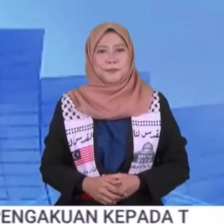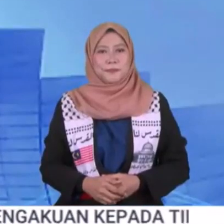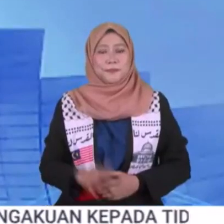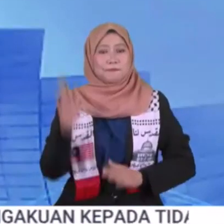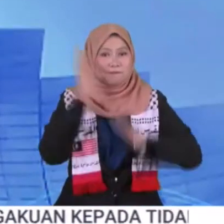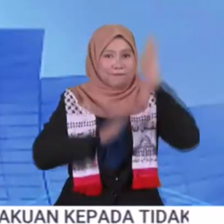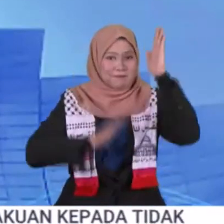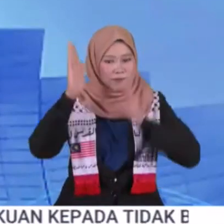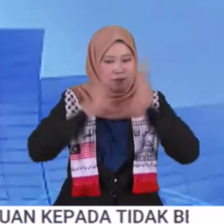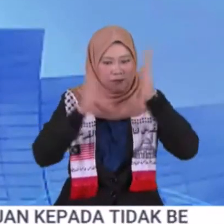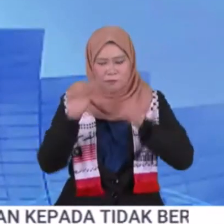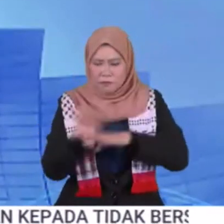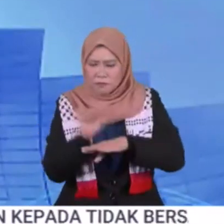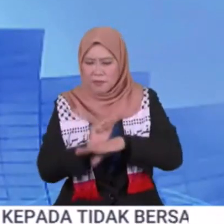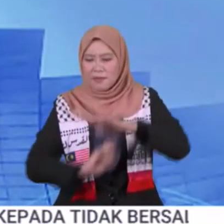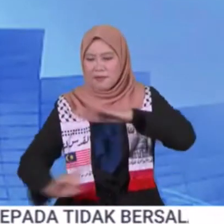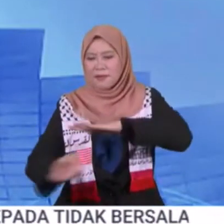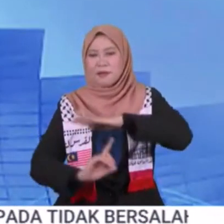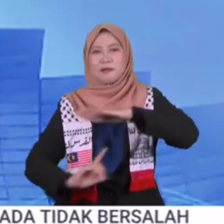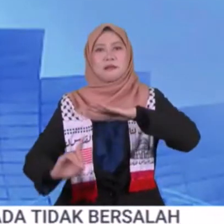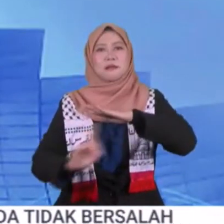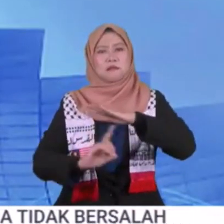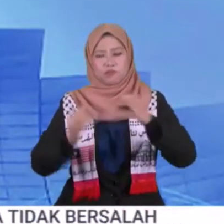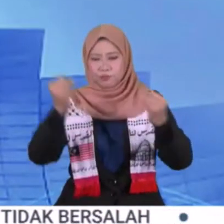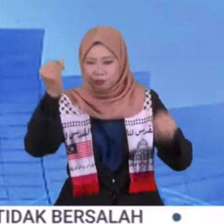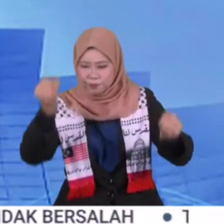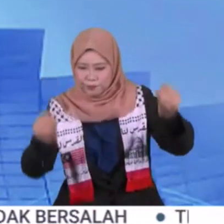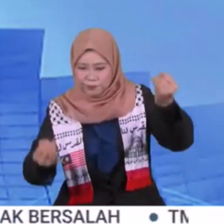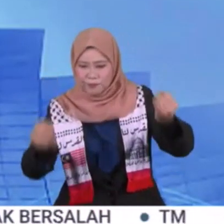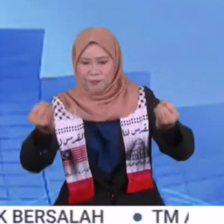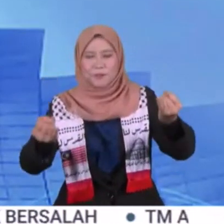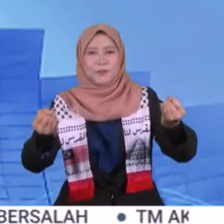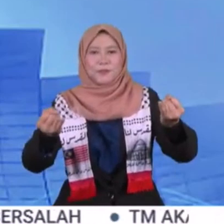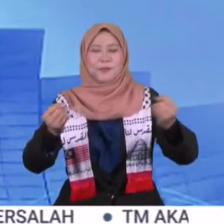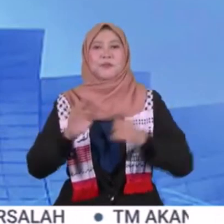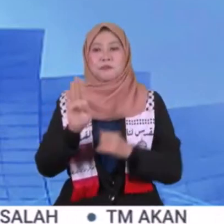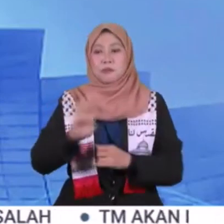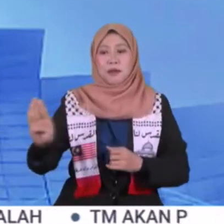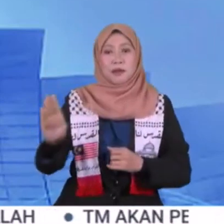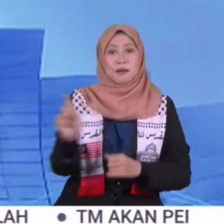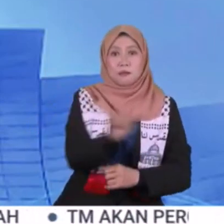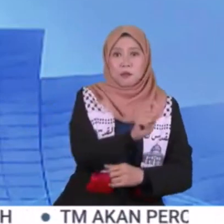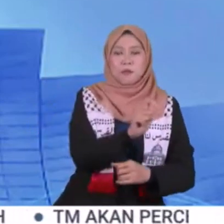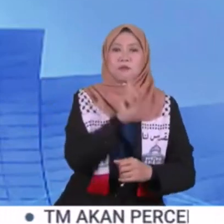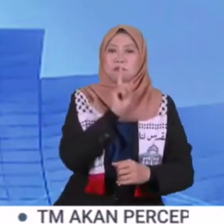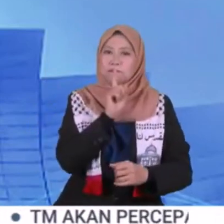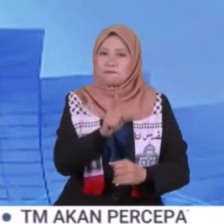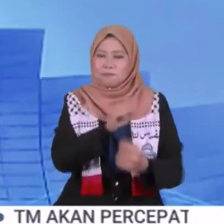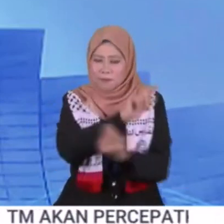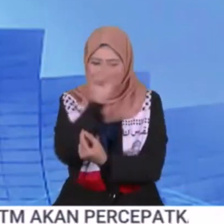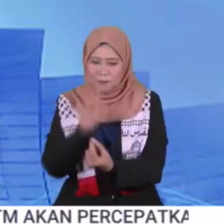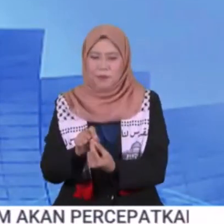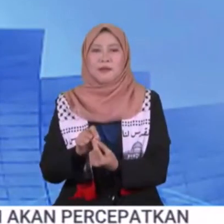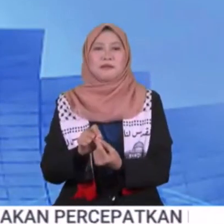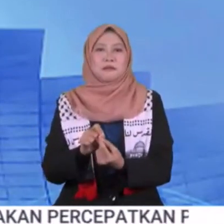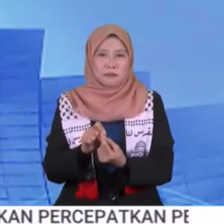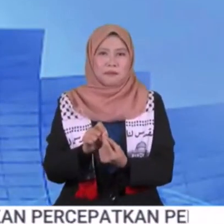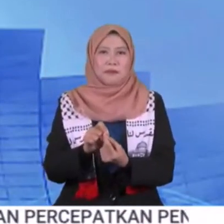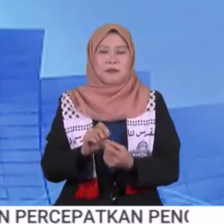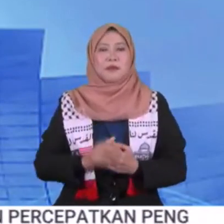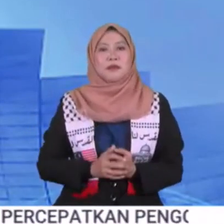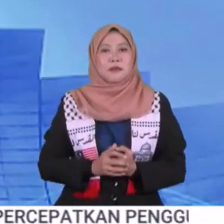Pendekatan Malaysia mengamalkan dasar luar yang seimbang antara rantau barat dan timur amat tepat dan